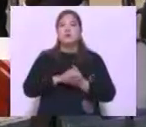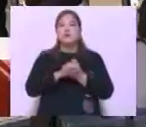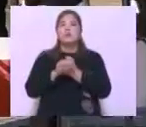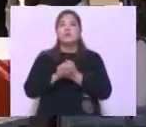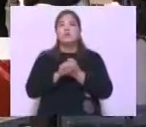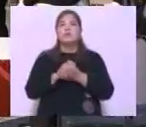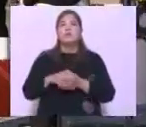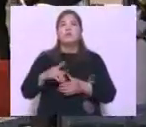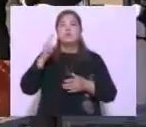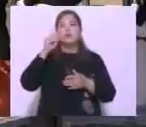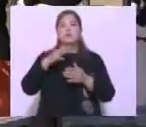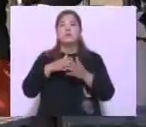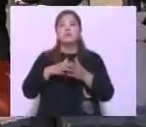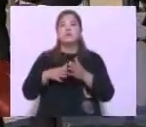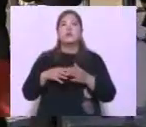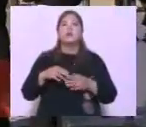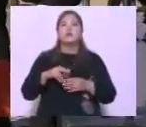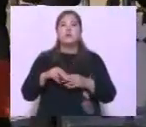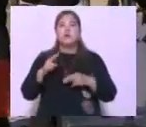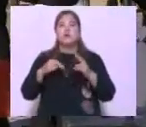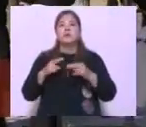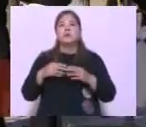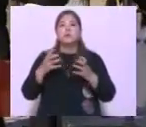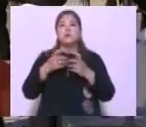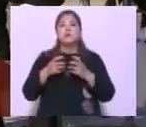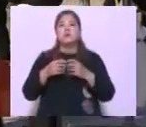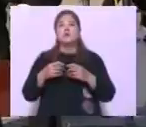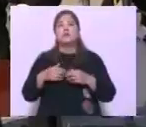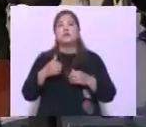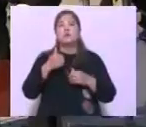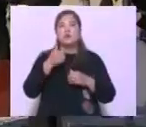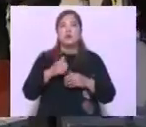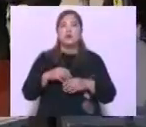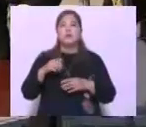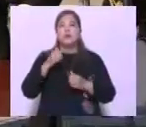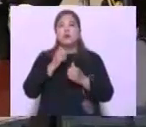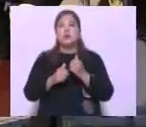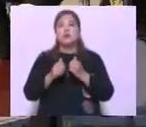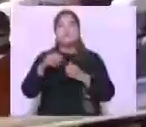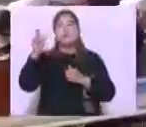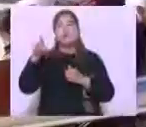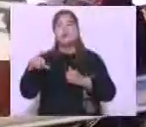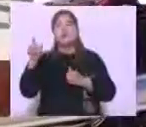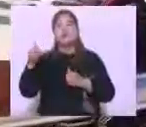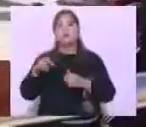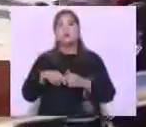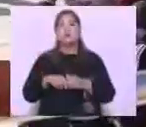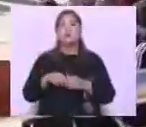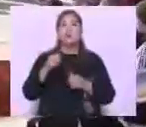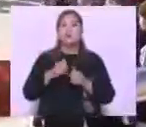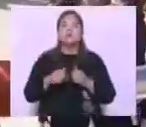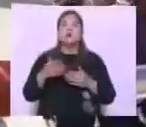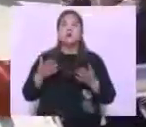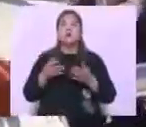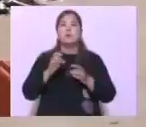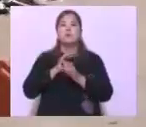после. Уверен, служба закаляет характер. Считаю, что отдать долг отчизне – обязанность каждого патриота. И, конечно, какой праздник